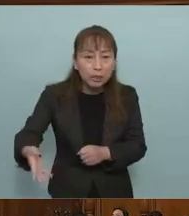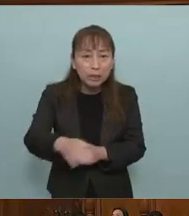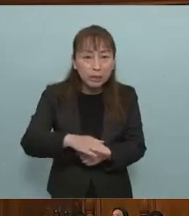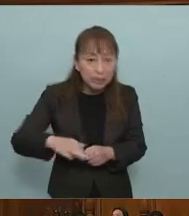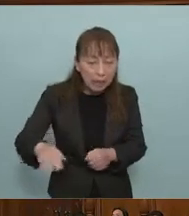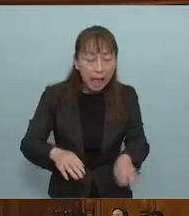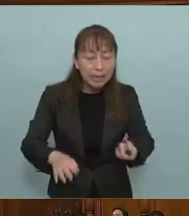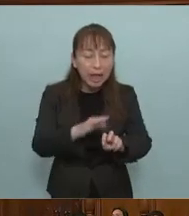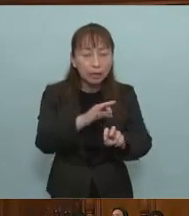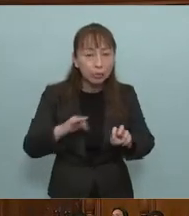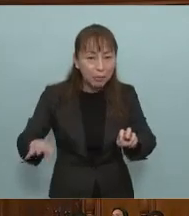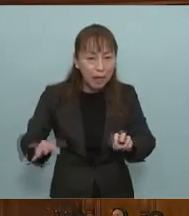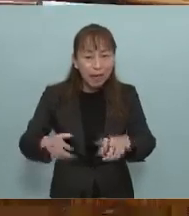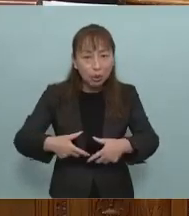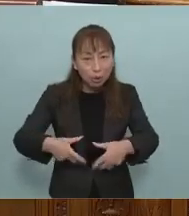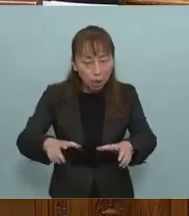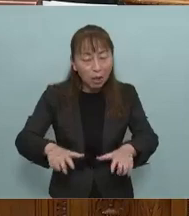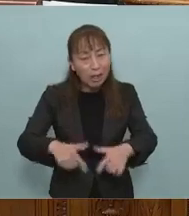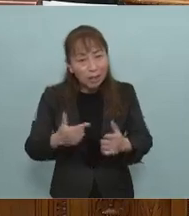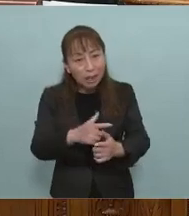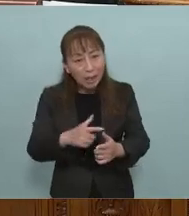系を保全する目標